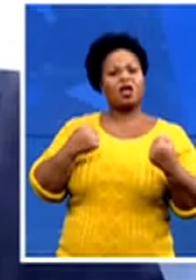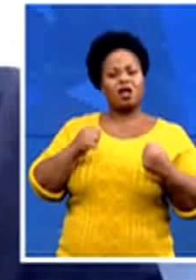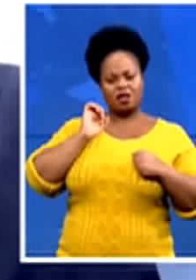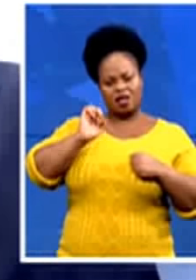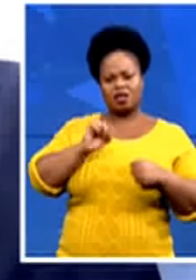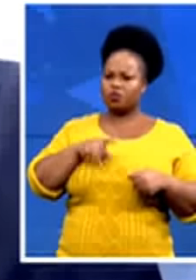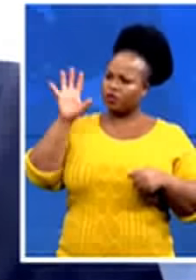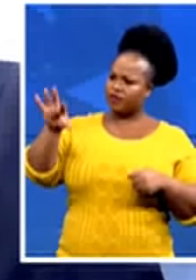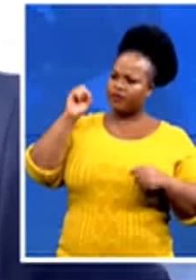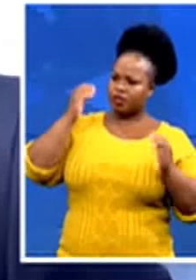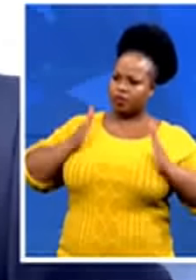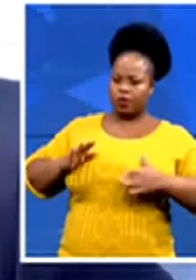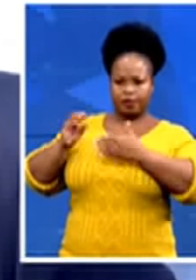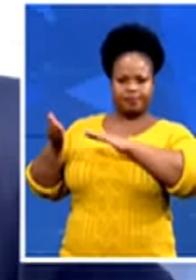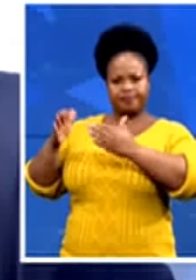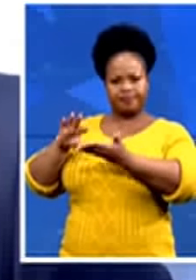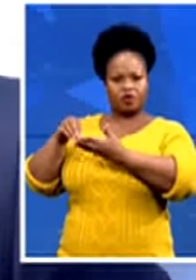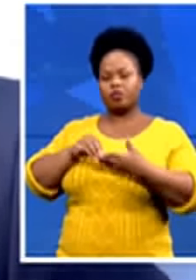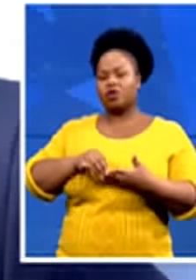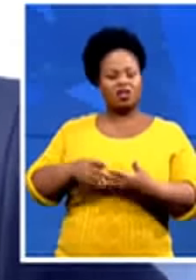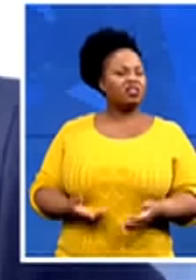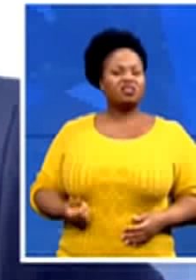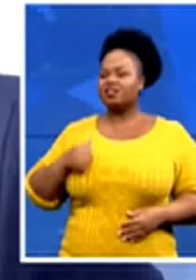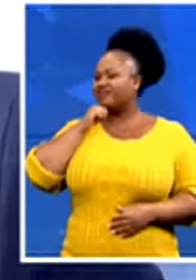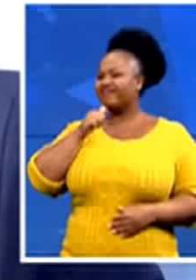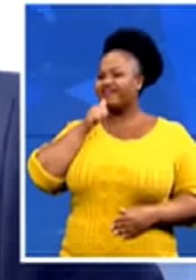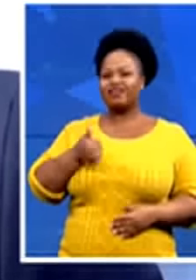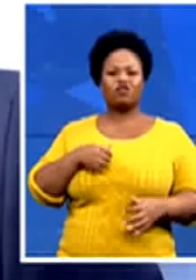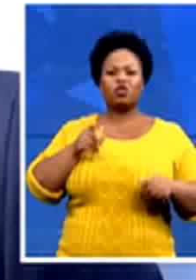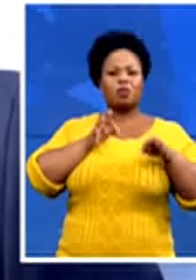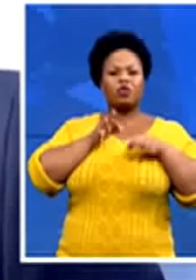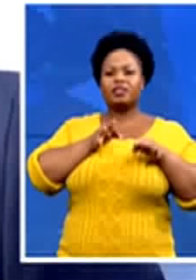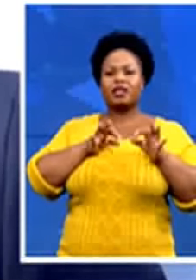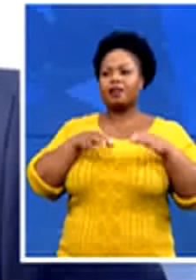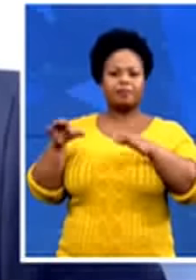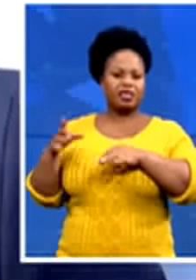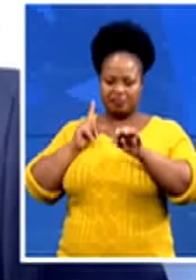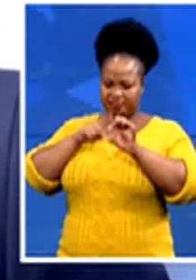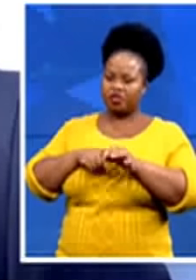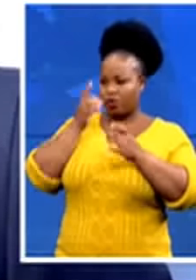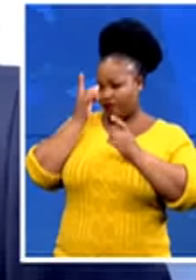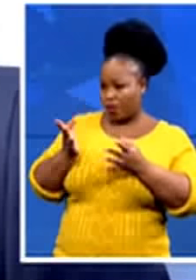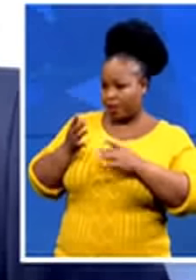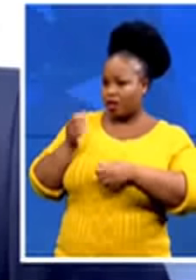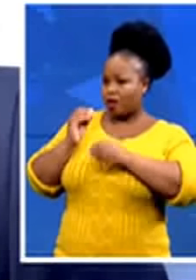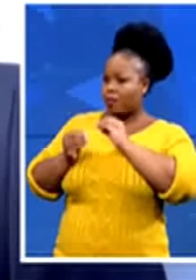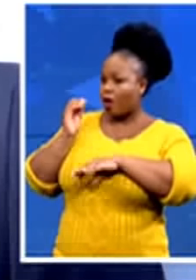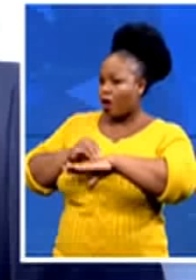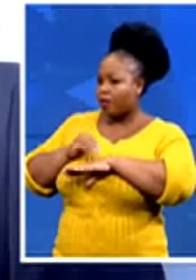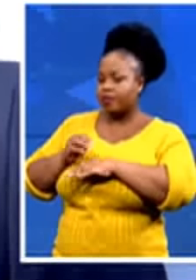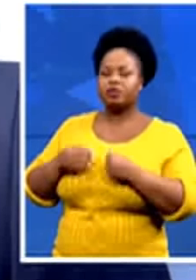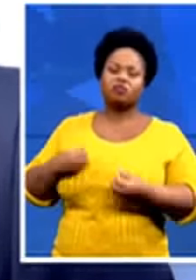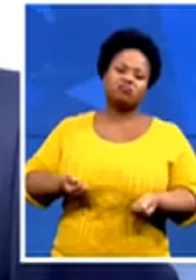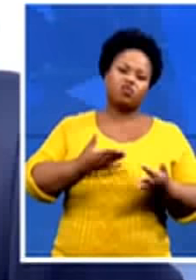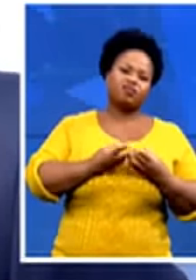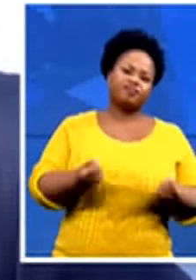sibuye ngingakhathaleli ukuthi waliphi iqembu uma ufika nje bekinkinga yakho ebeyithatha njengoba injalo akwenze lokho into futhi esimkhululela